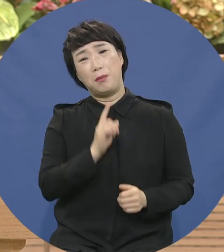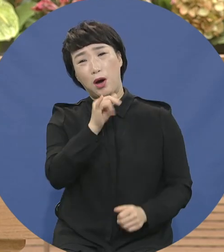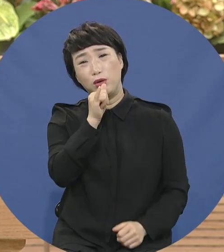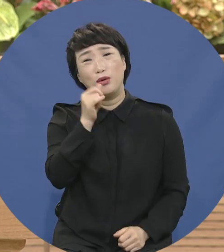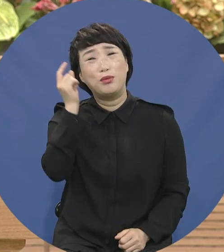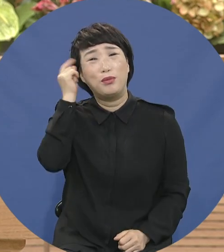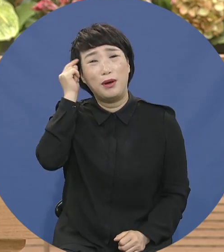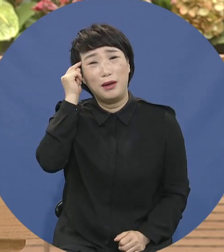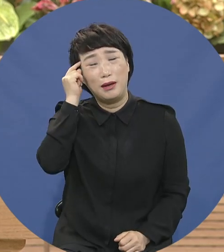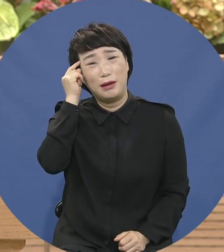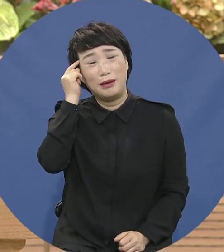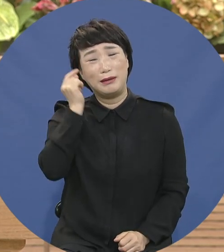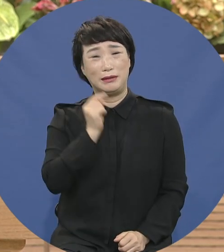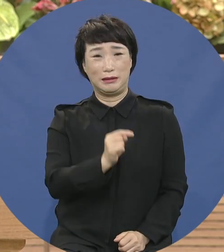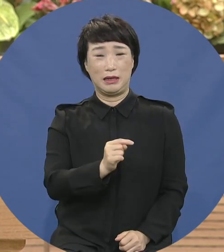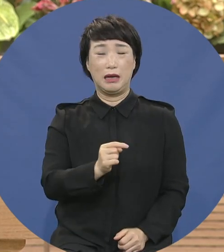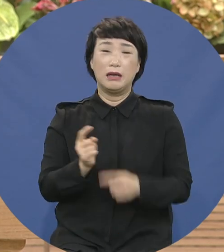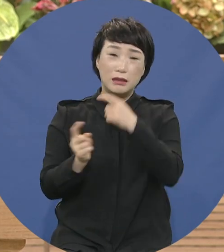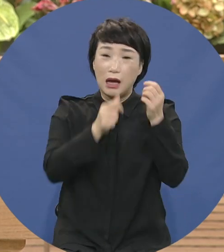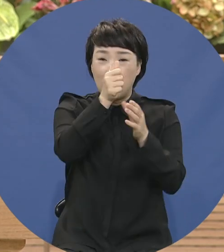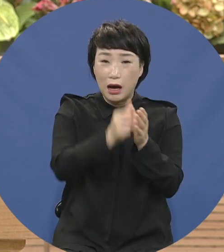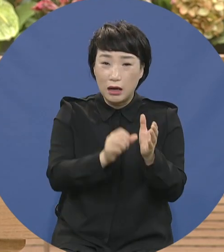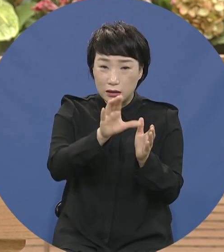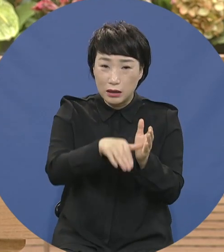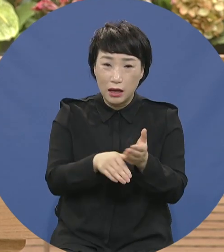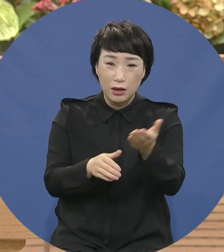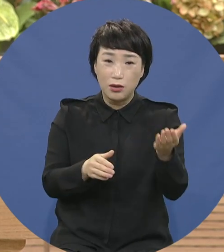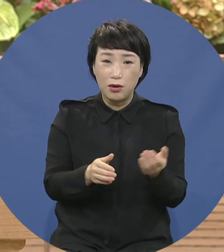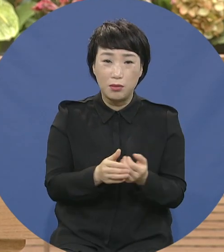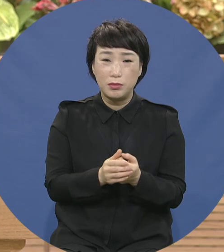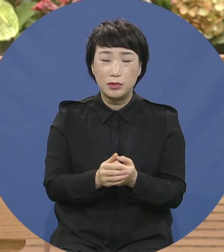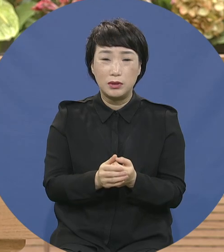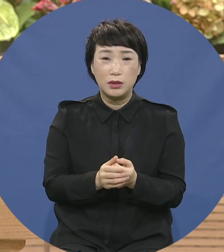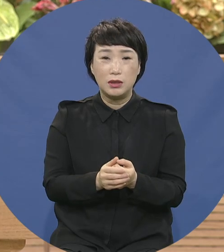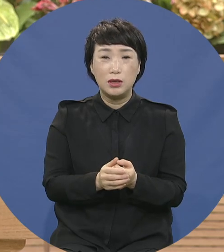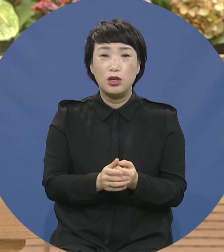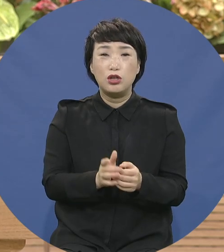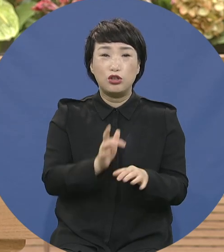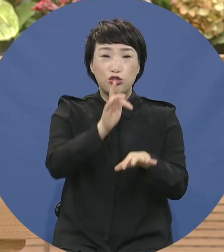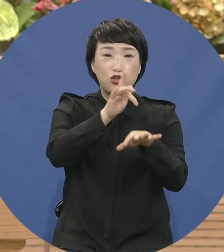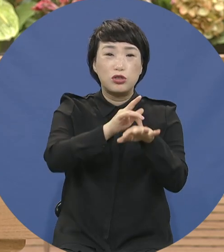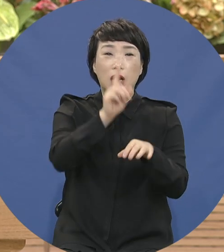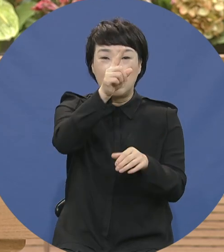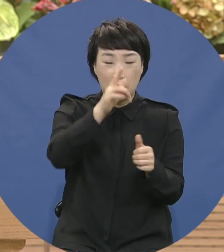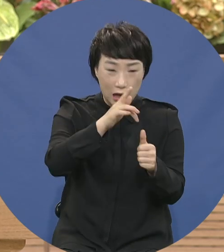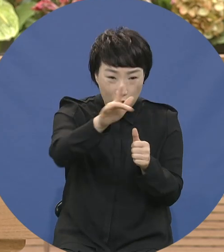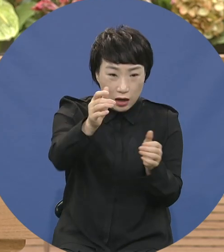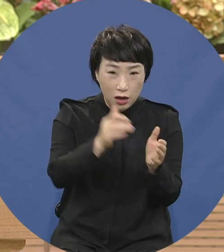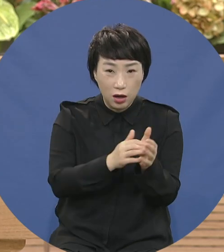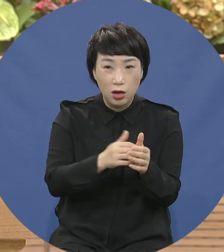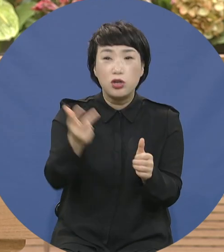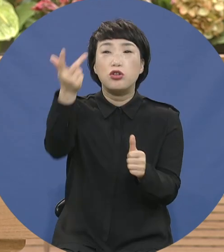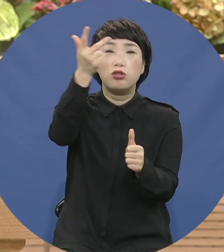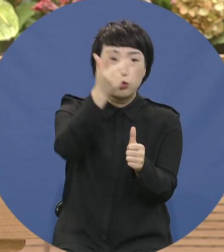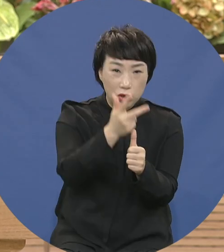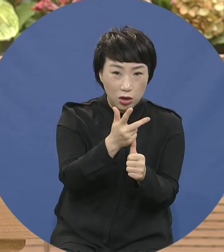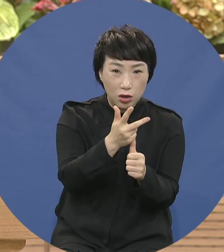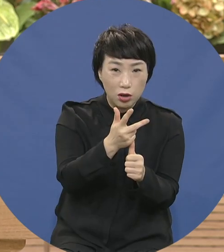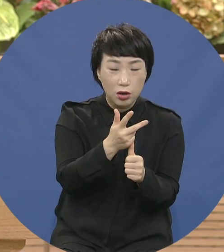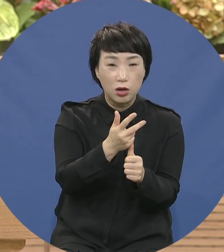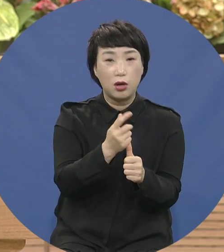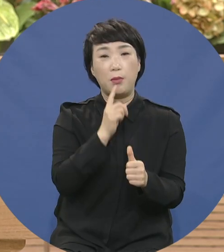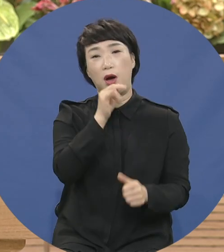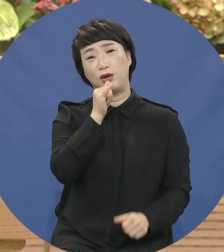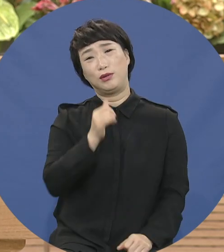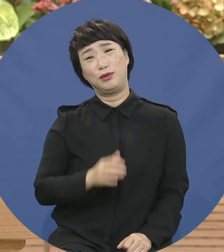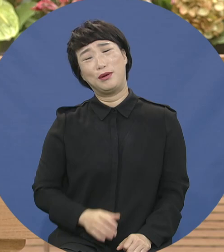왜 그럴까? 타락할 때는 한 귀신이 나갔다가 7 귀신을 데리고 들어온다고